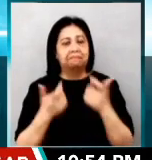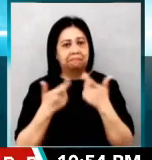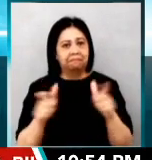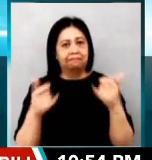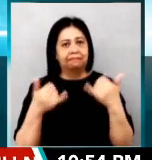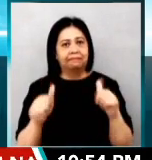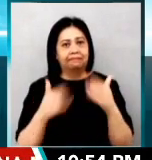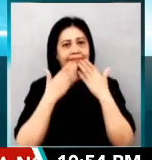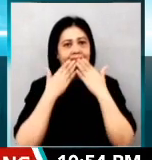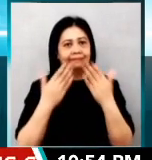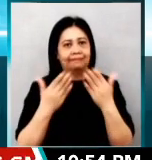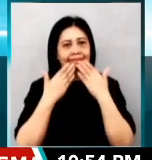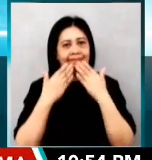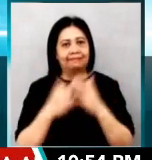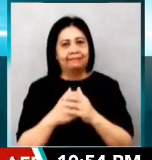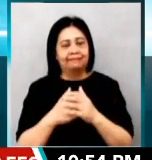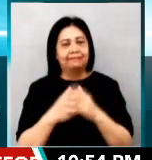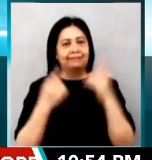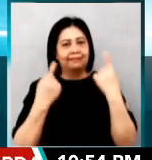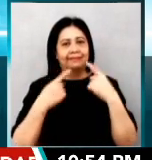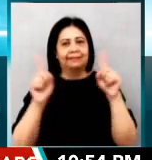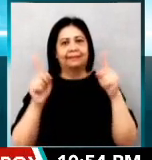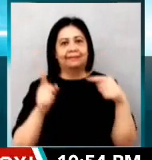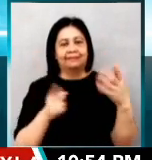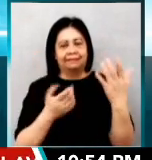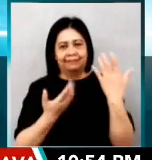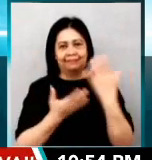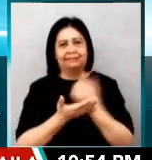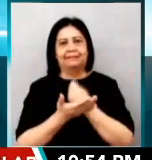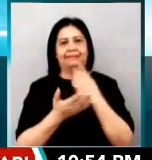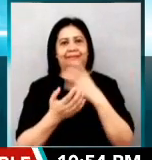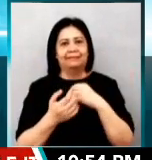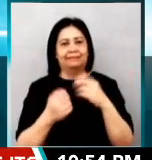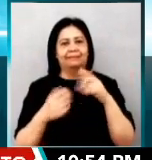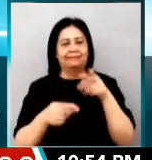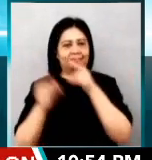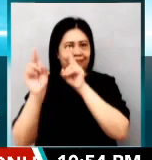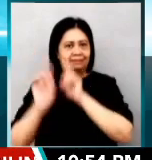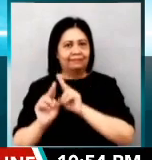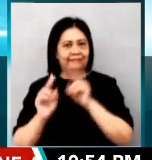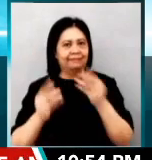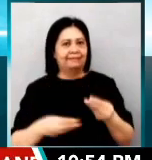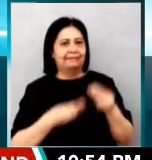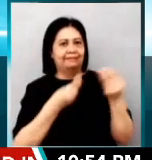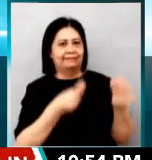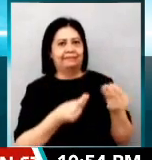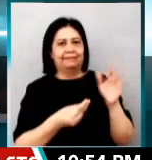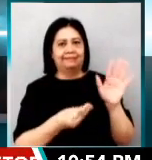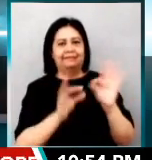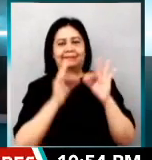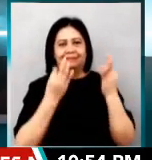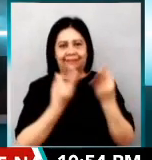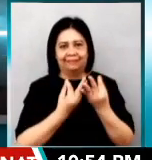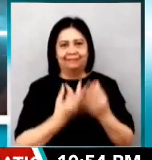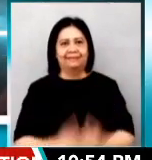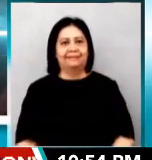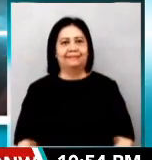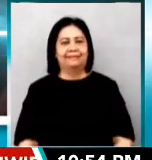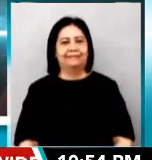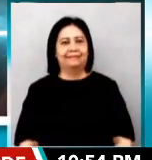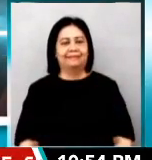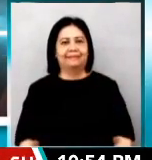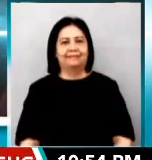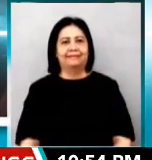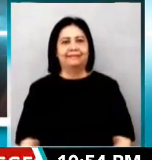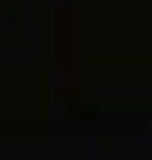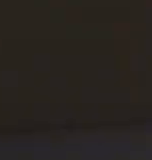pasalamat nila sa tagumpay na kanilang naabot at karangalang naibigay sa kanilang pamilya. Von Aquino,